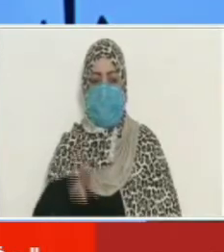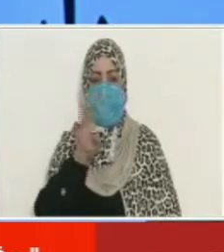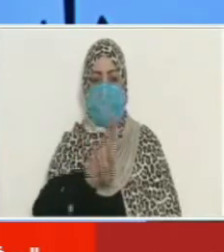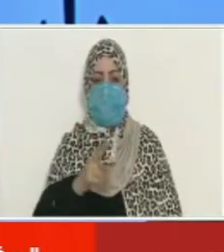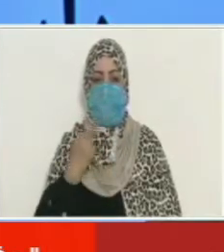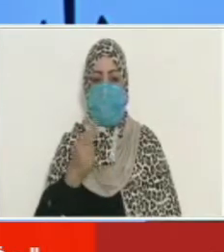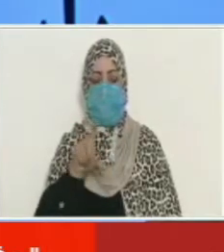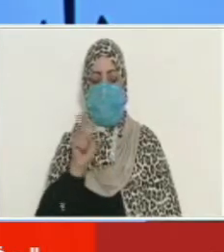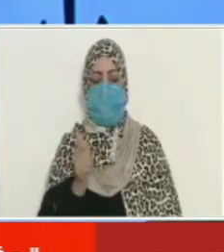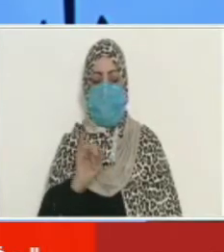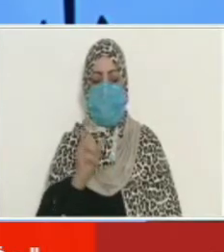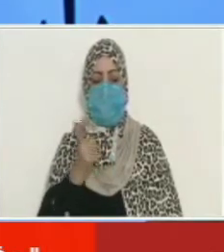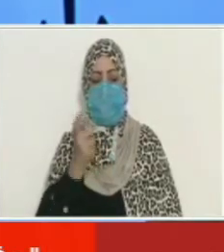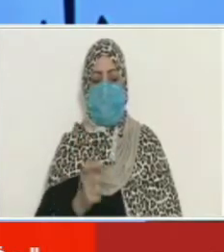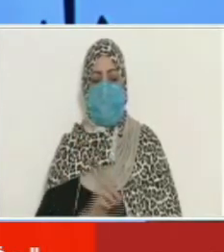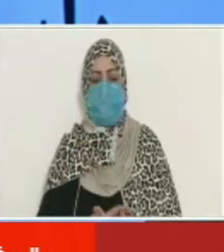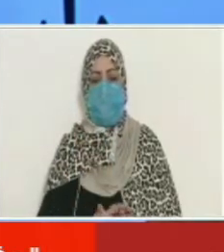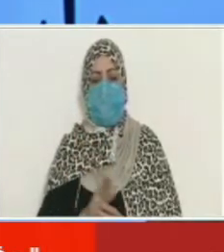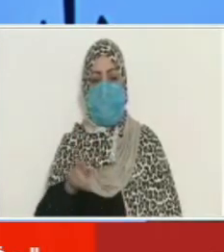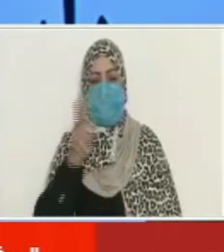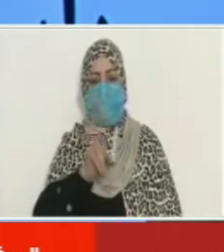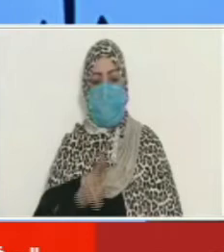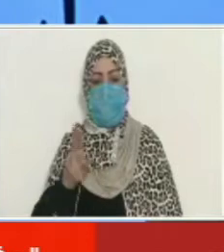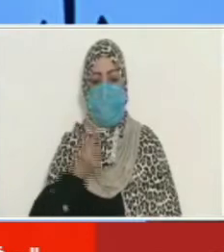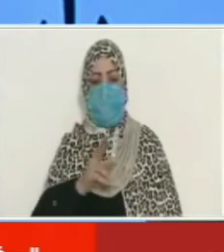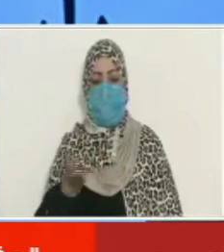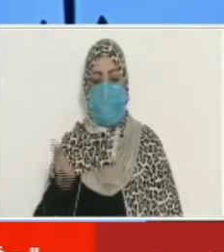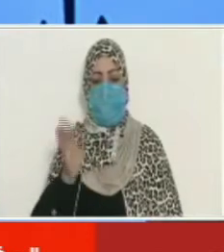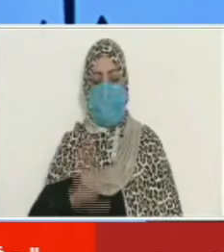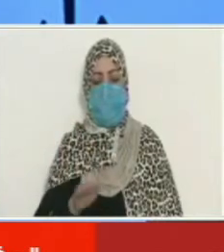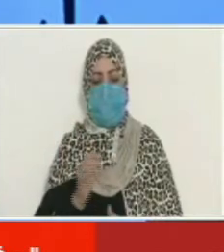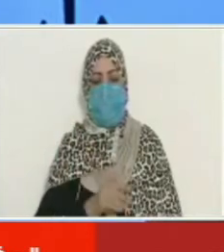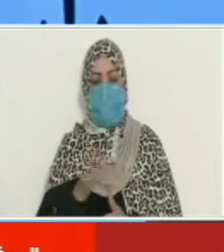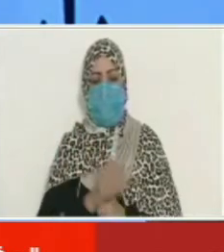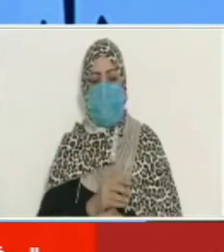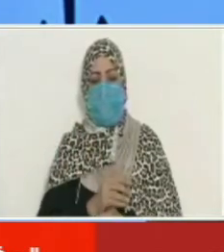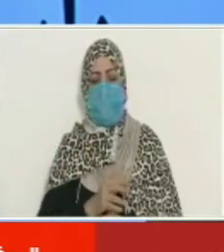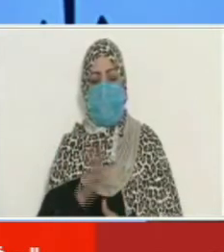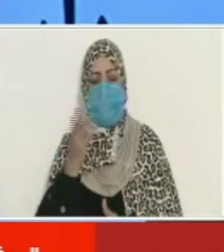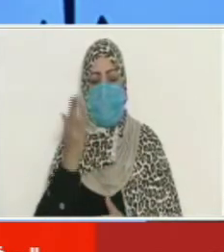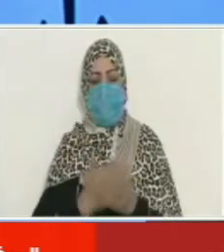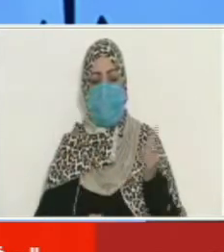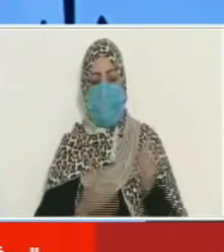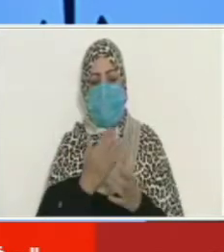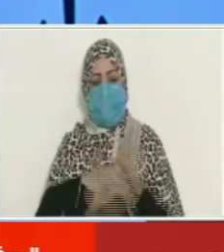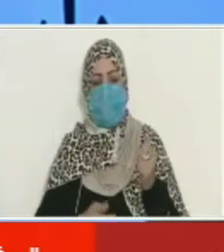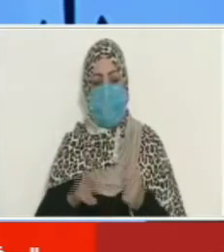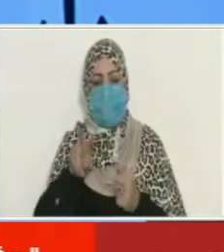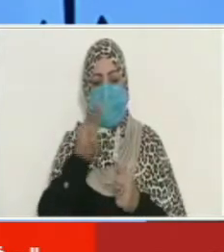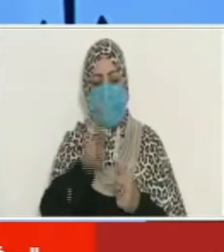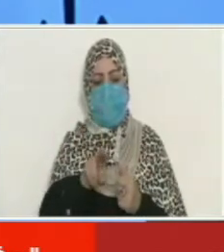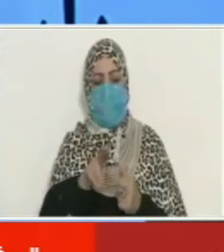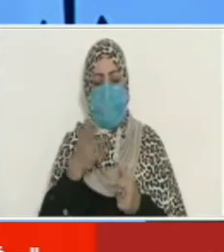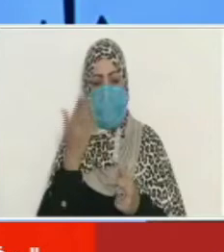أبناء أخيه وبنات أخيه، قال ولزوجته بنتين من غيره، وقد